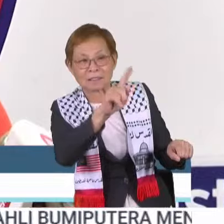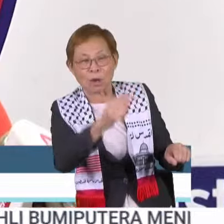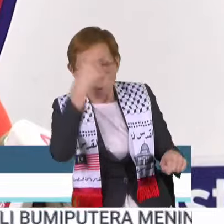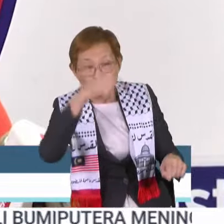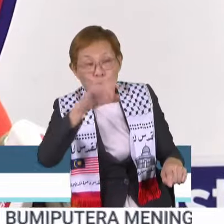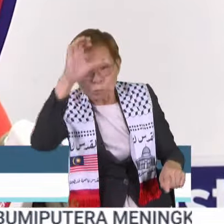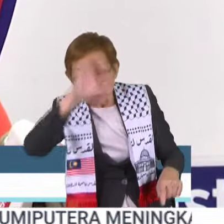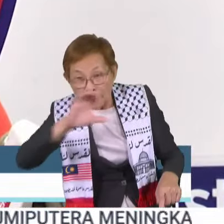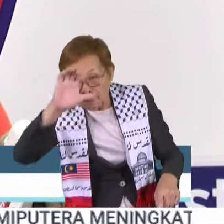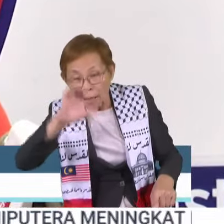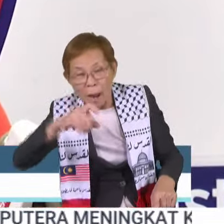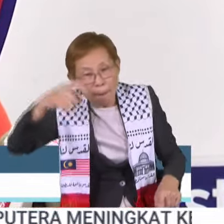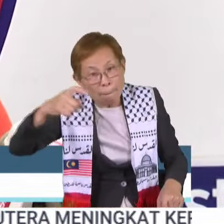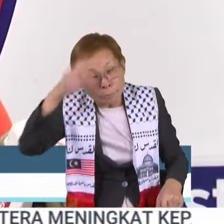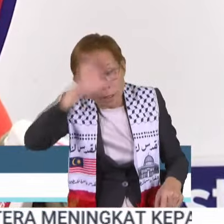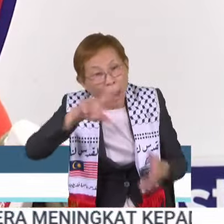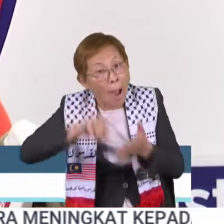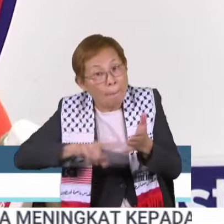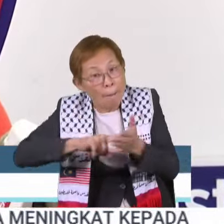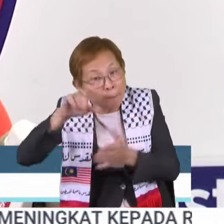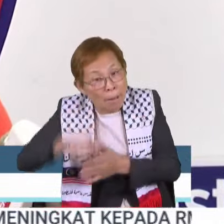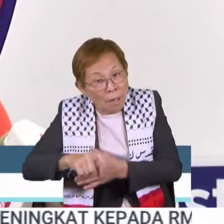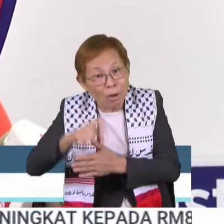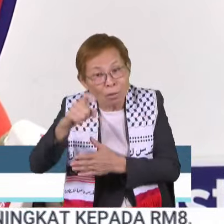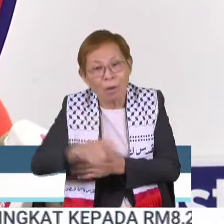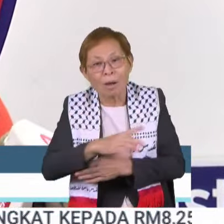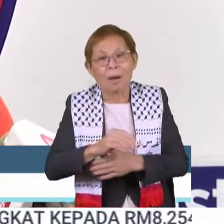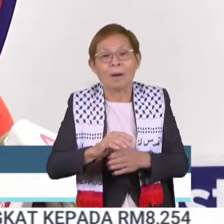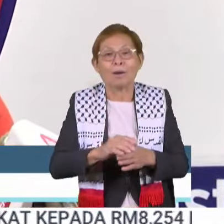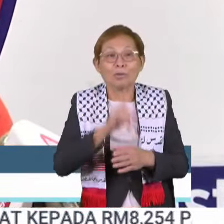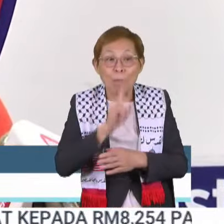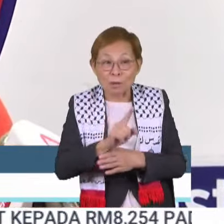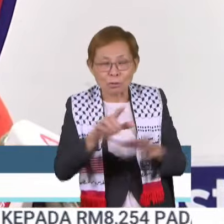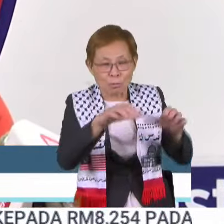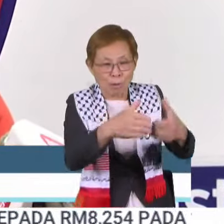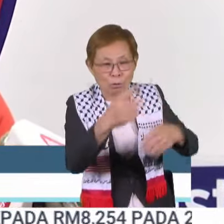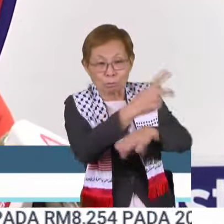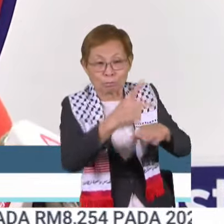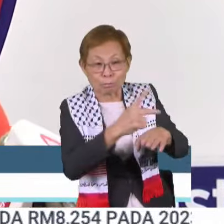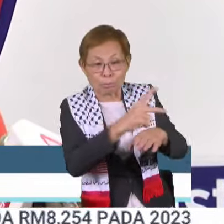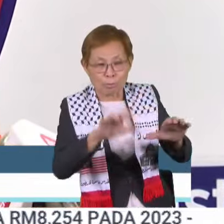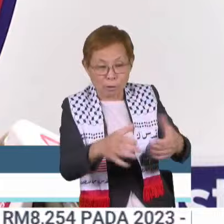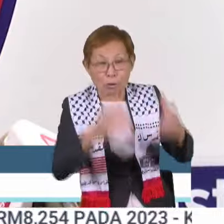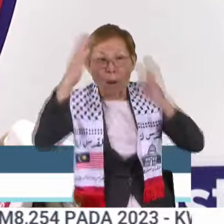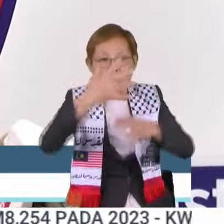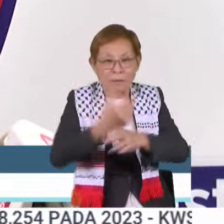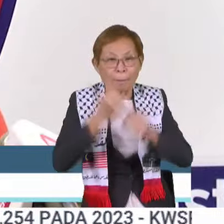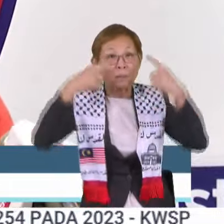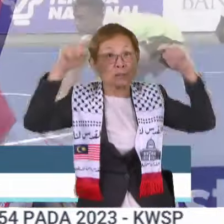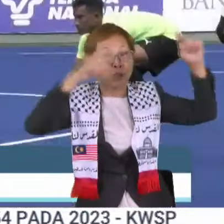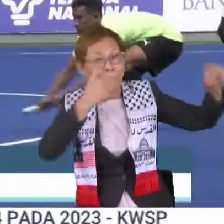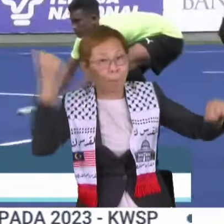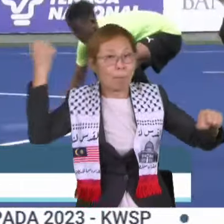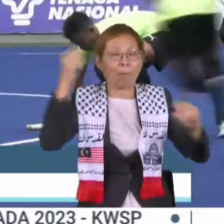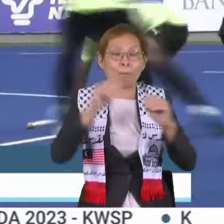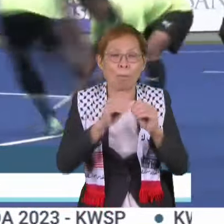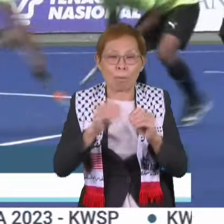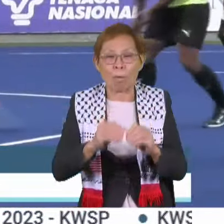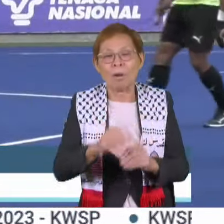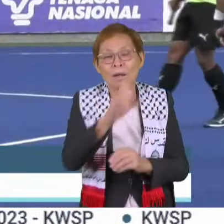diperlukan untuk memastikan bahawa pasukan kebangsaan akan dapat dapat kejayaan yang lebih